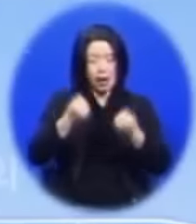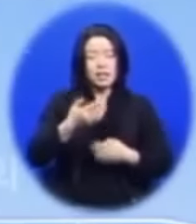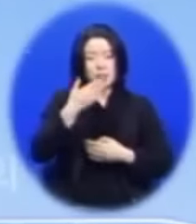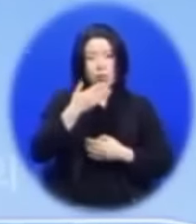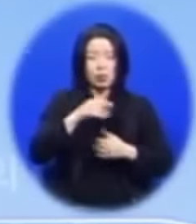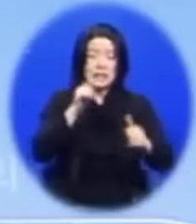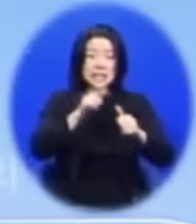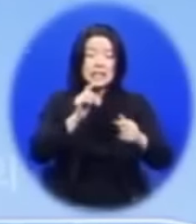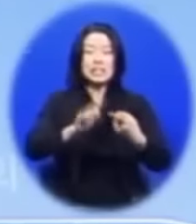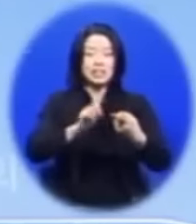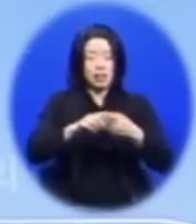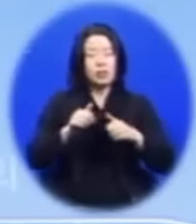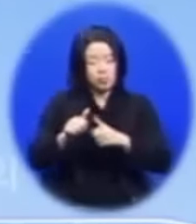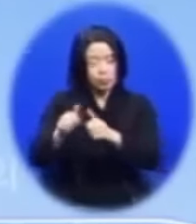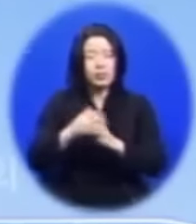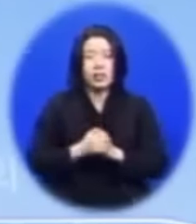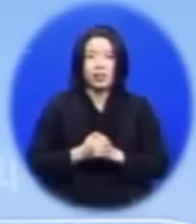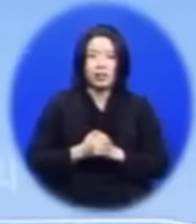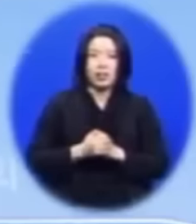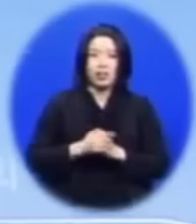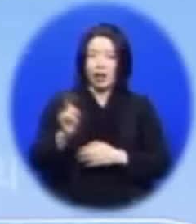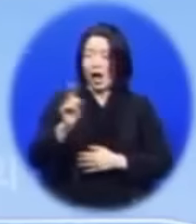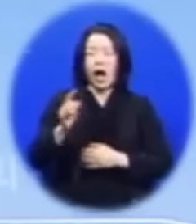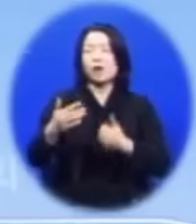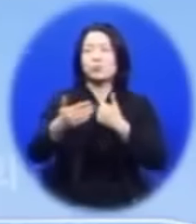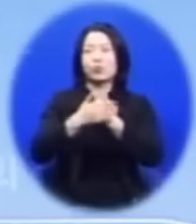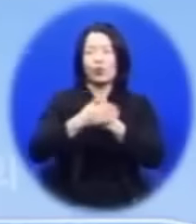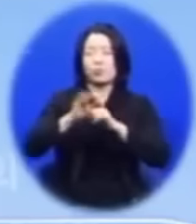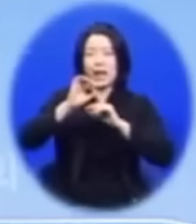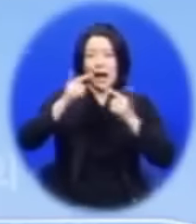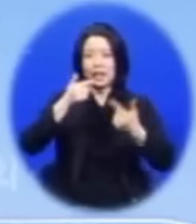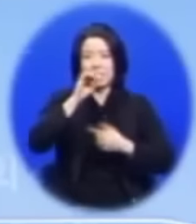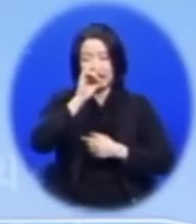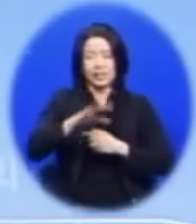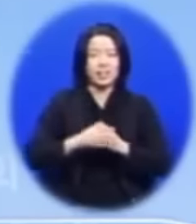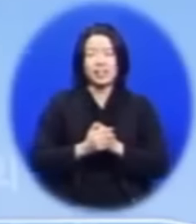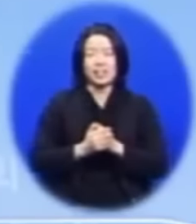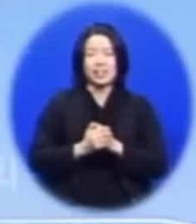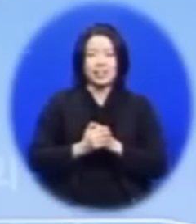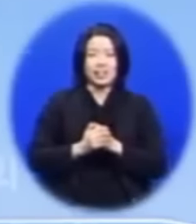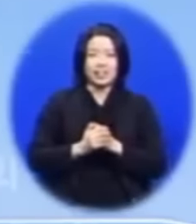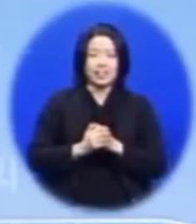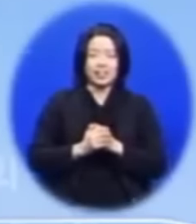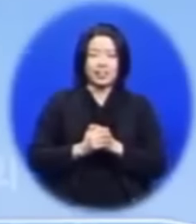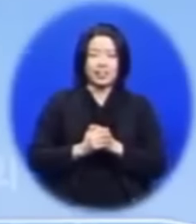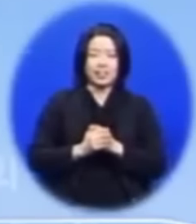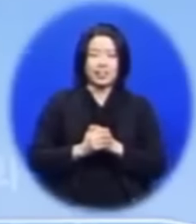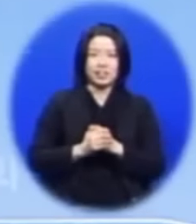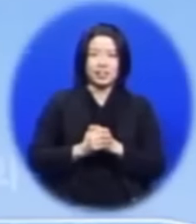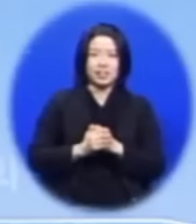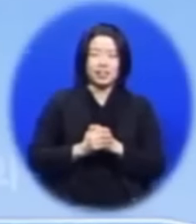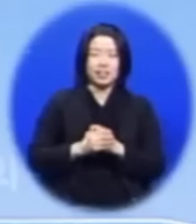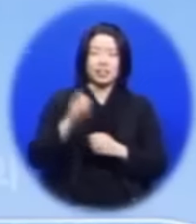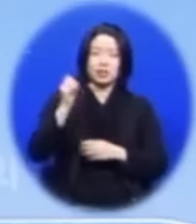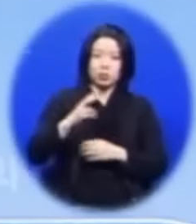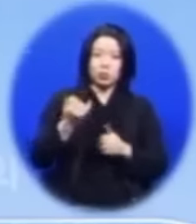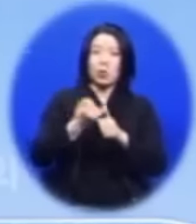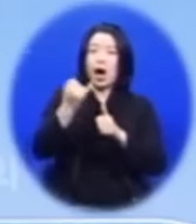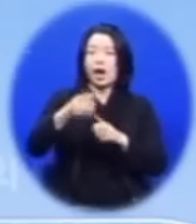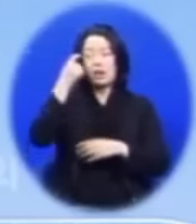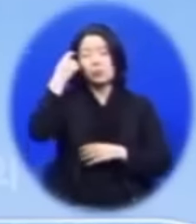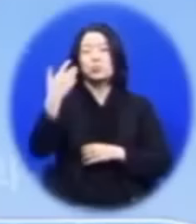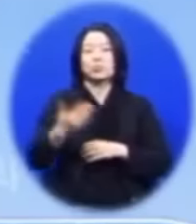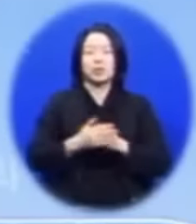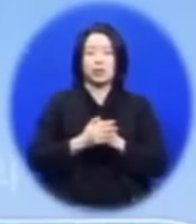하면 된다고 아무런 도움이 안 돼 물어봐도 아무런 도움이 또 아내에게 물었대요